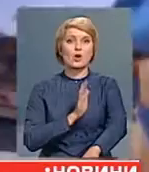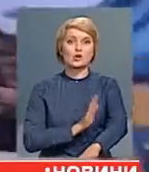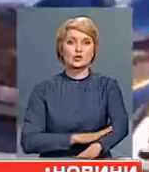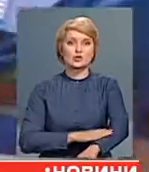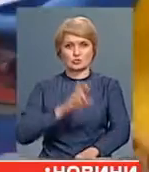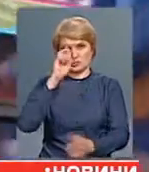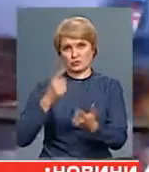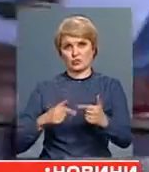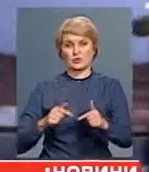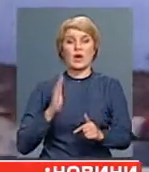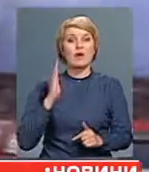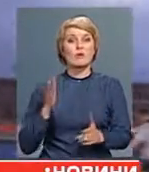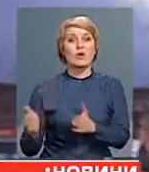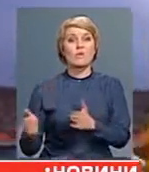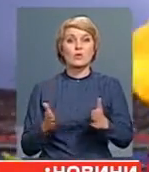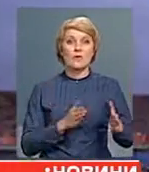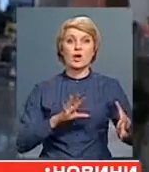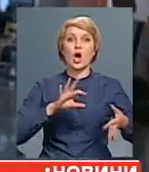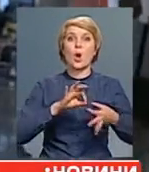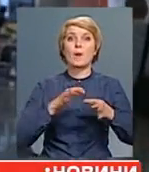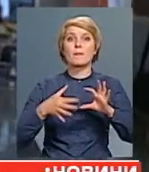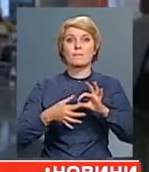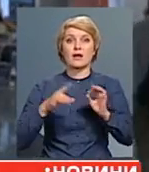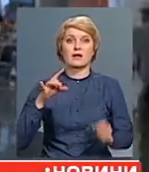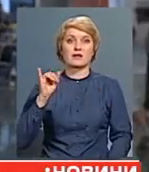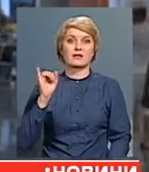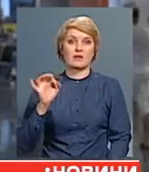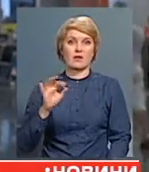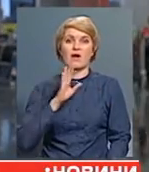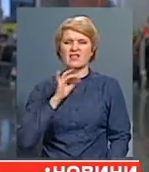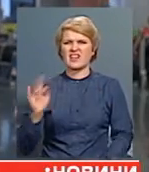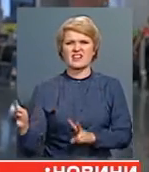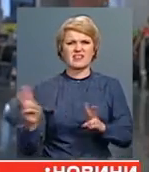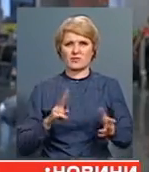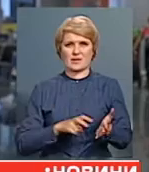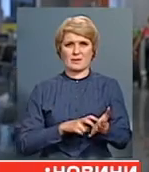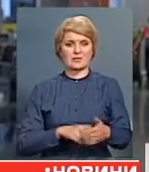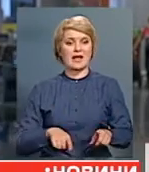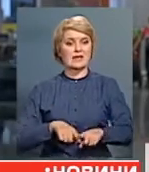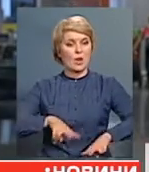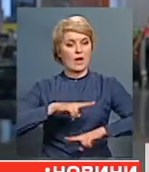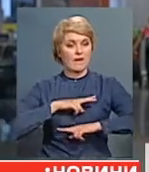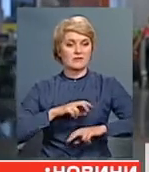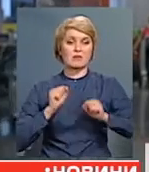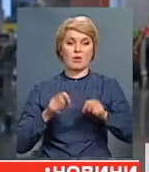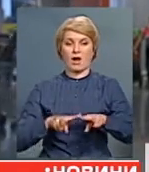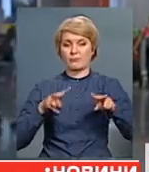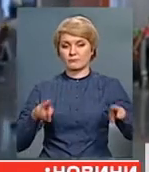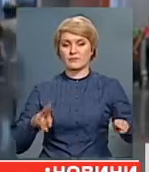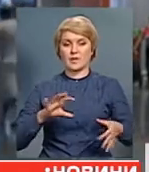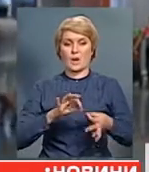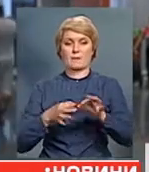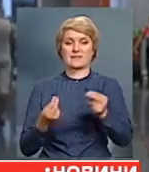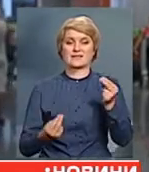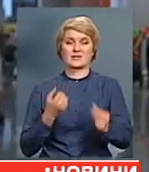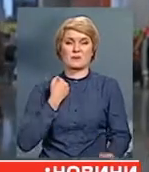– вирішальний етап підготовки до Олімпіади в Ріо. І вона нікого не боїться. Я думаю, що такий фініш нас може чекати і на Олімпійських